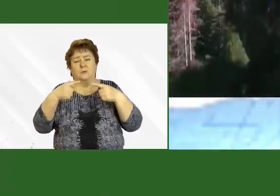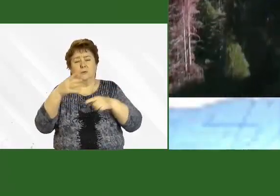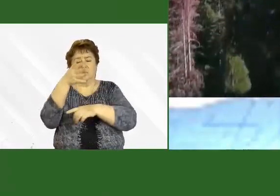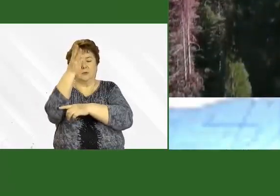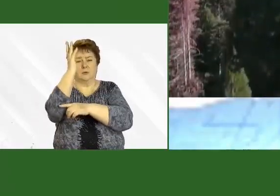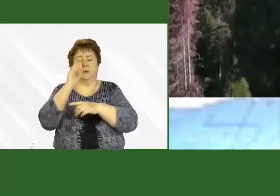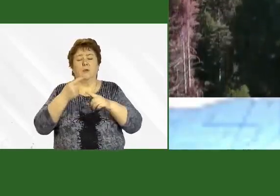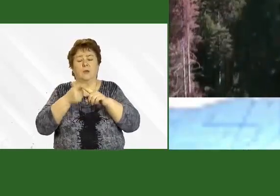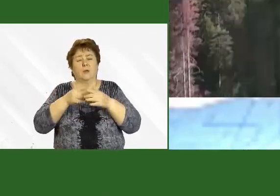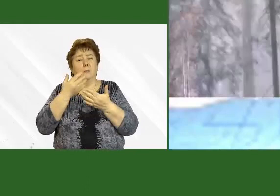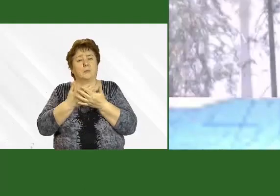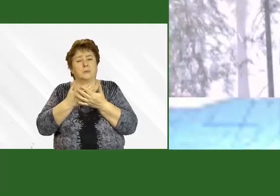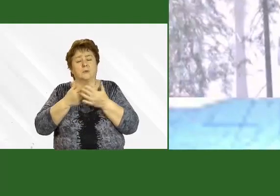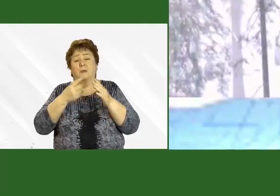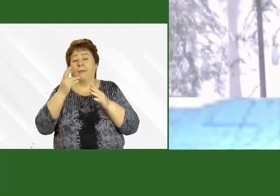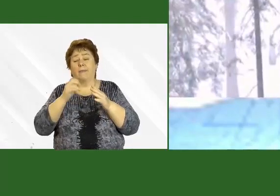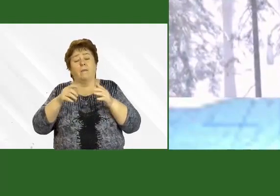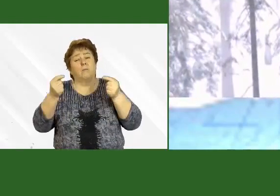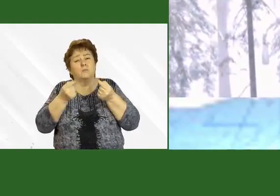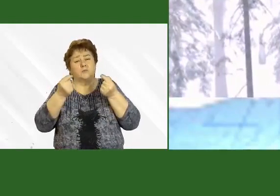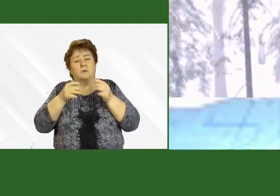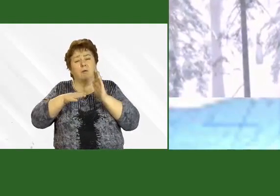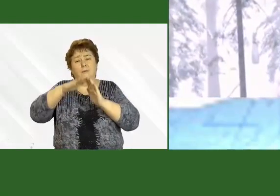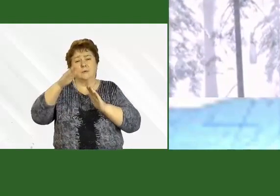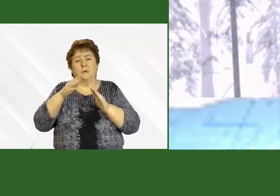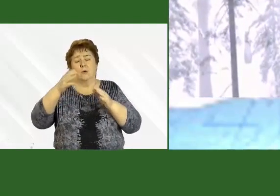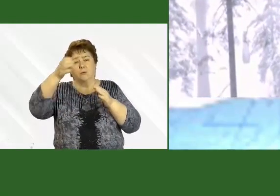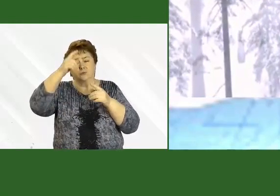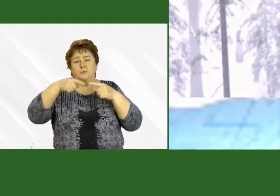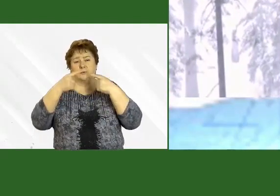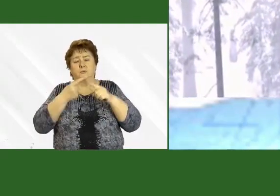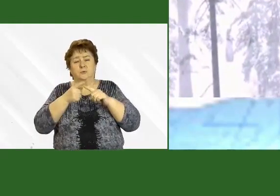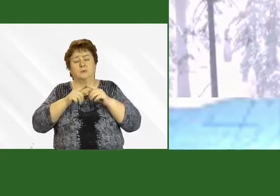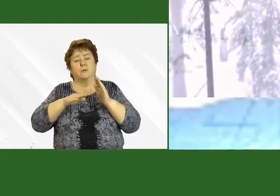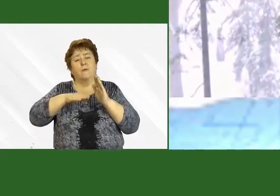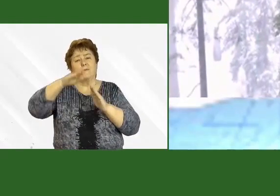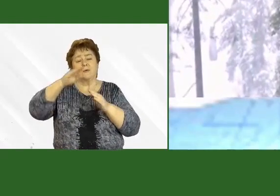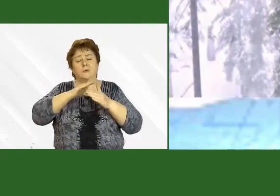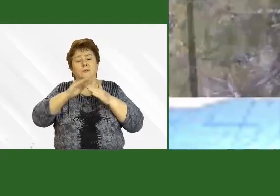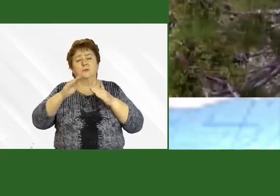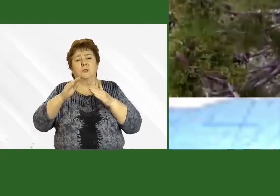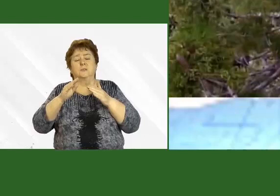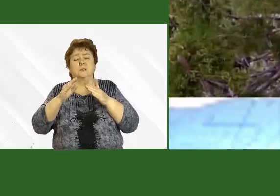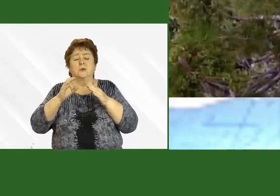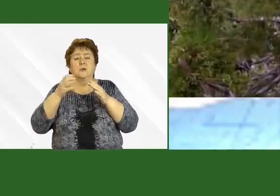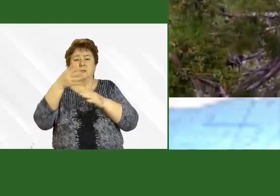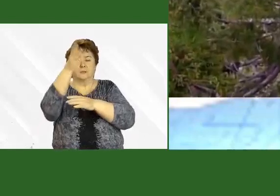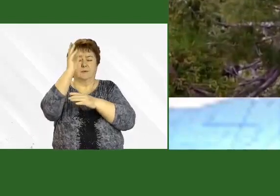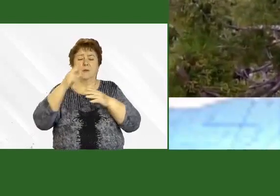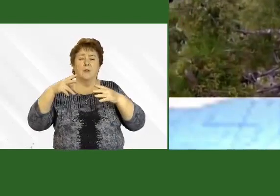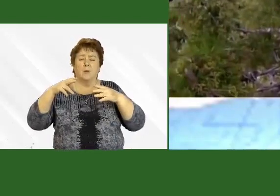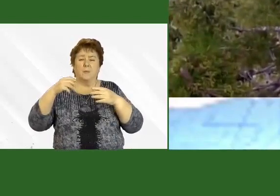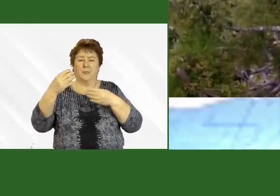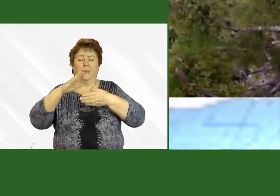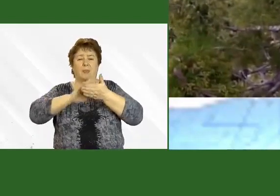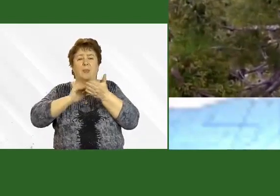этот показатель не слишком высок данный факт ученые объясняют тем что верхнюю часть ствола по в реке не дятлы почему рост